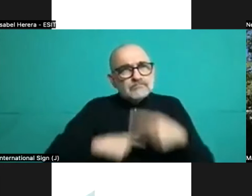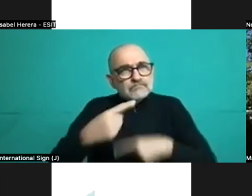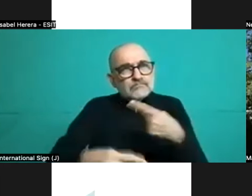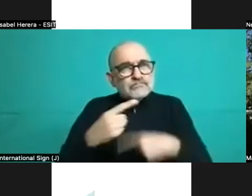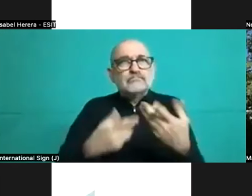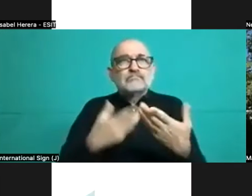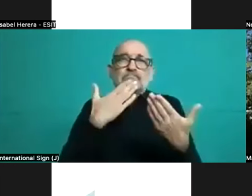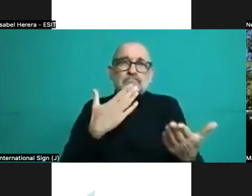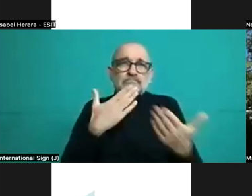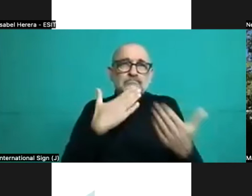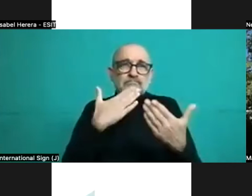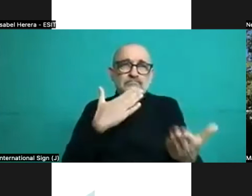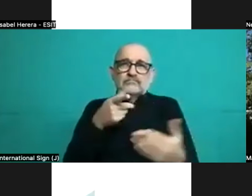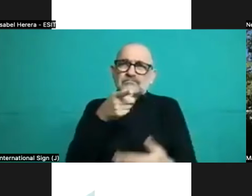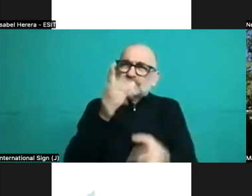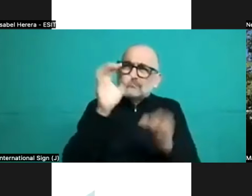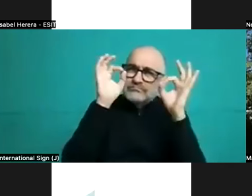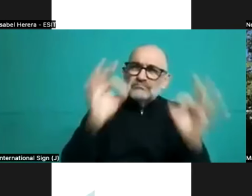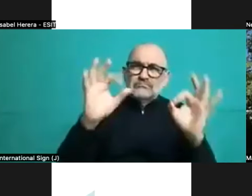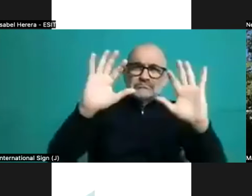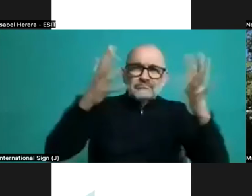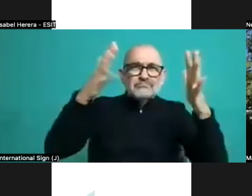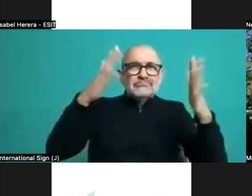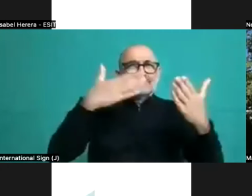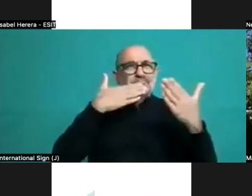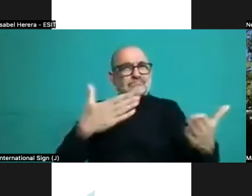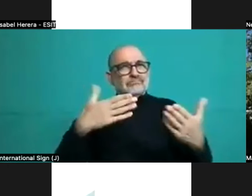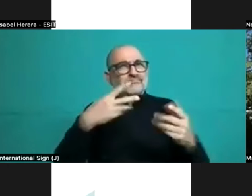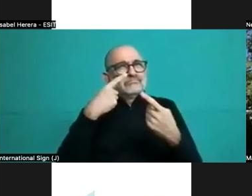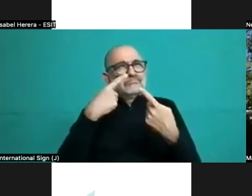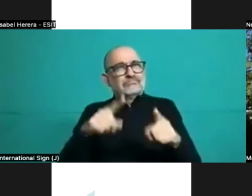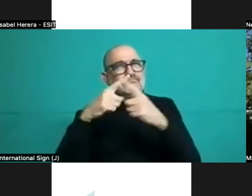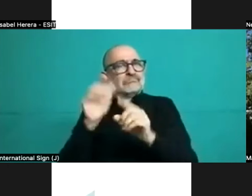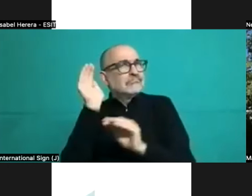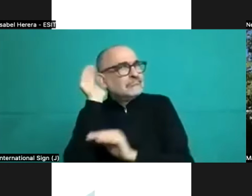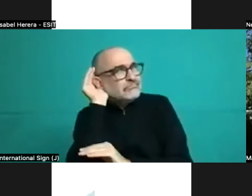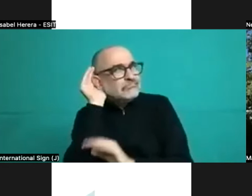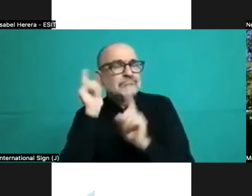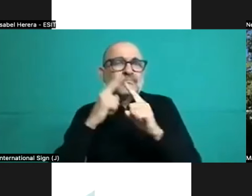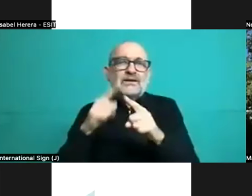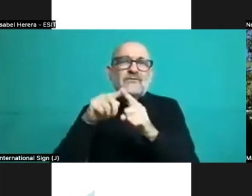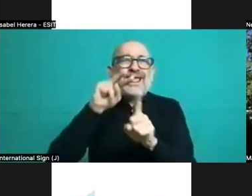C'est très enrichissant d'écouter vos approches.